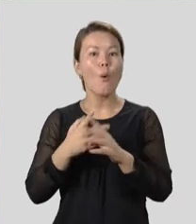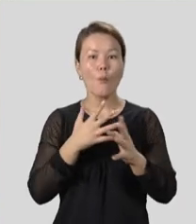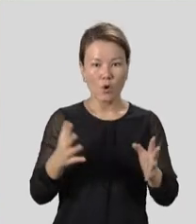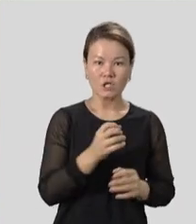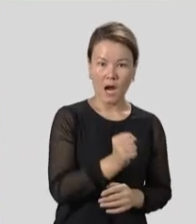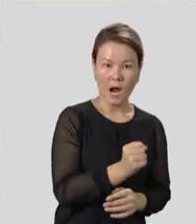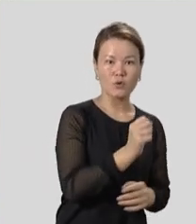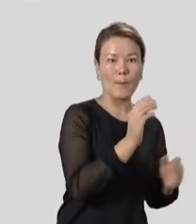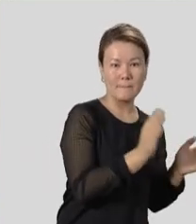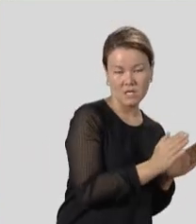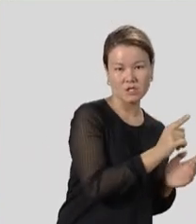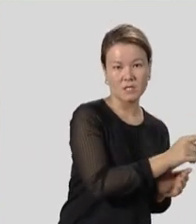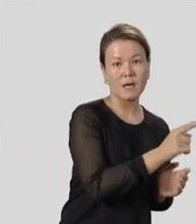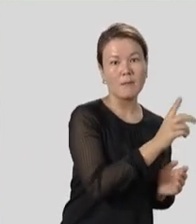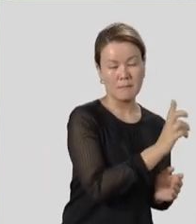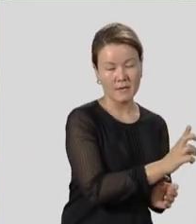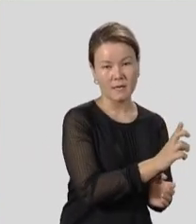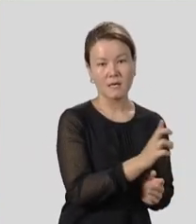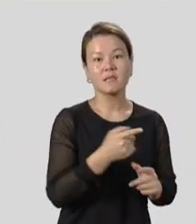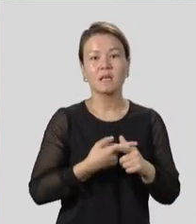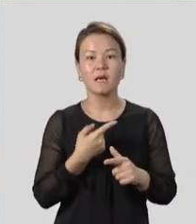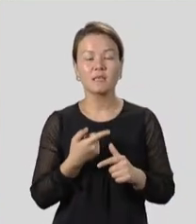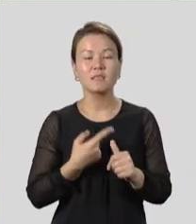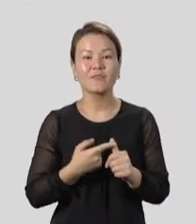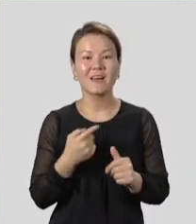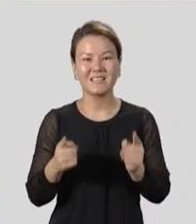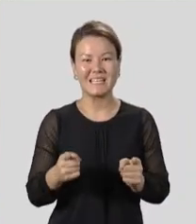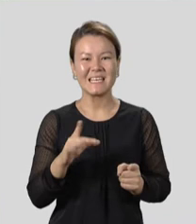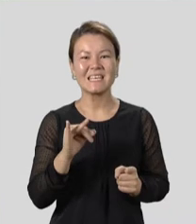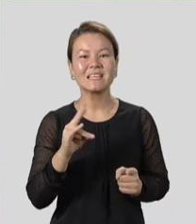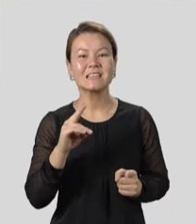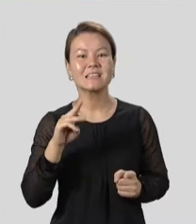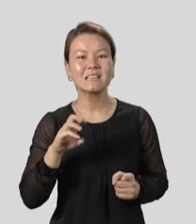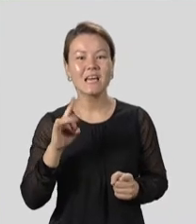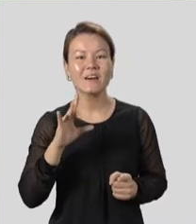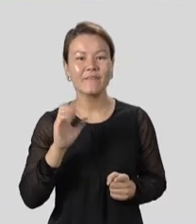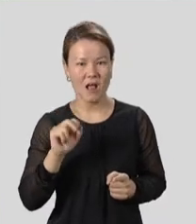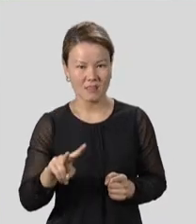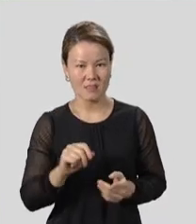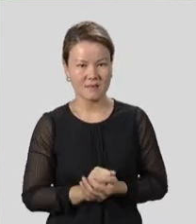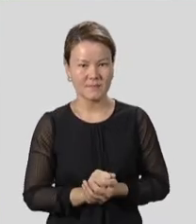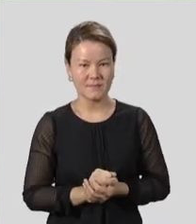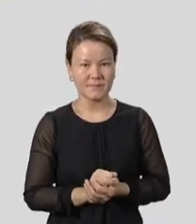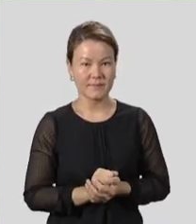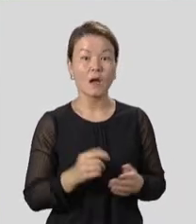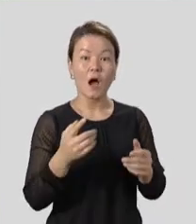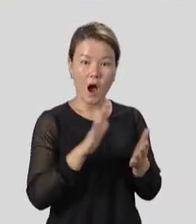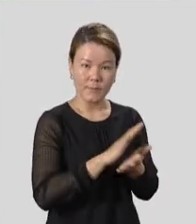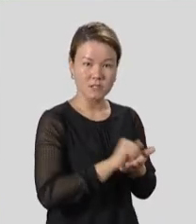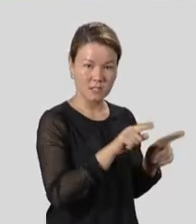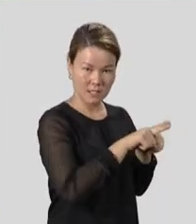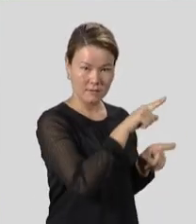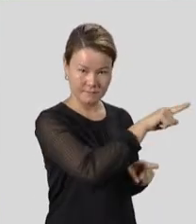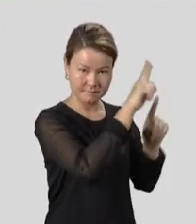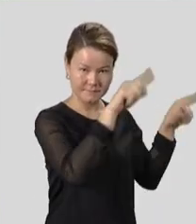Б, называют интервалом и обозначают так. Вы видите на экране.